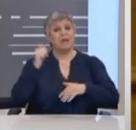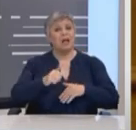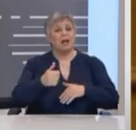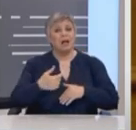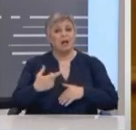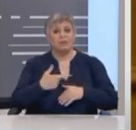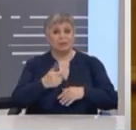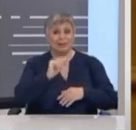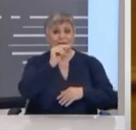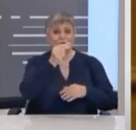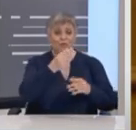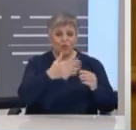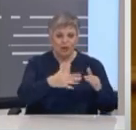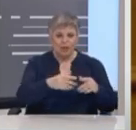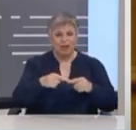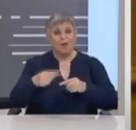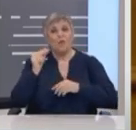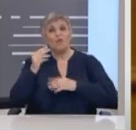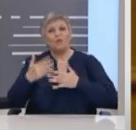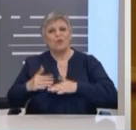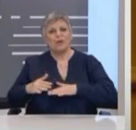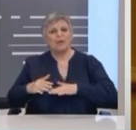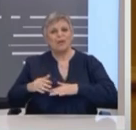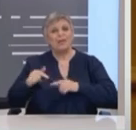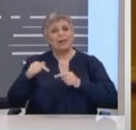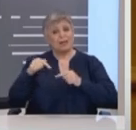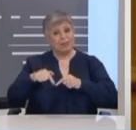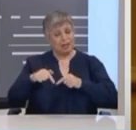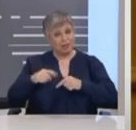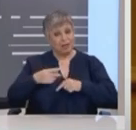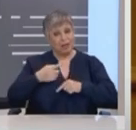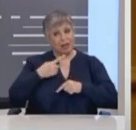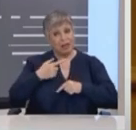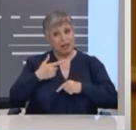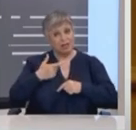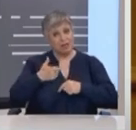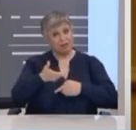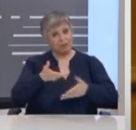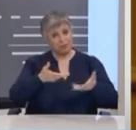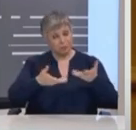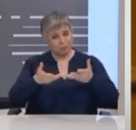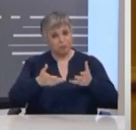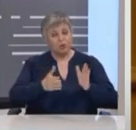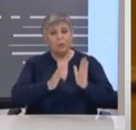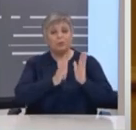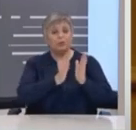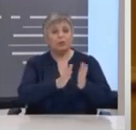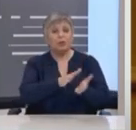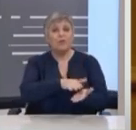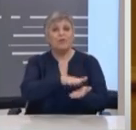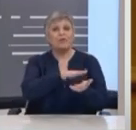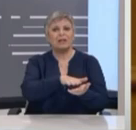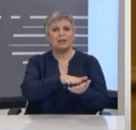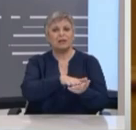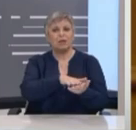εθνικές αντιπροσωπείες προβλέπουν ότι θα γίνει μεν η παράδοση, το άνοιγμα όμως του φακέλου θα γίνει όταν και οι δύο